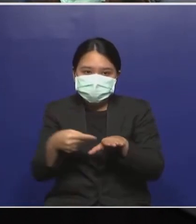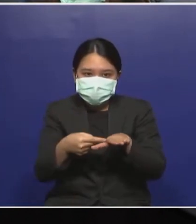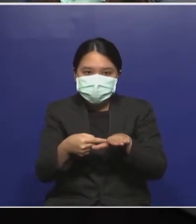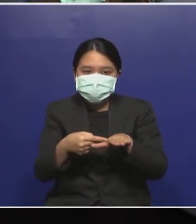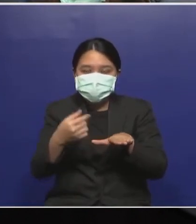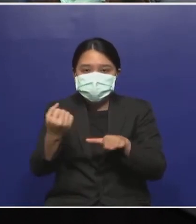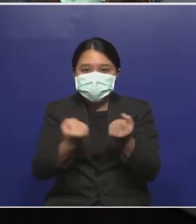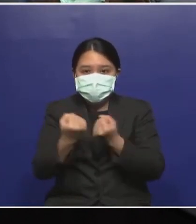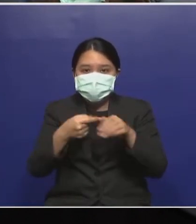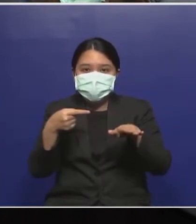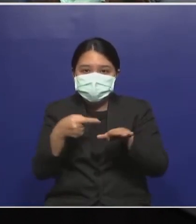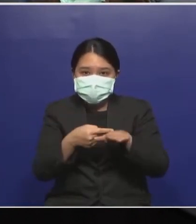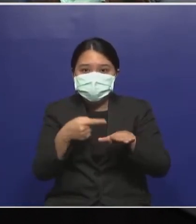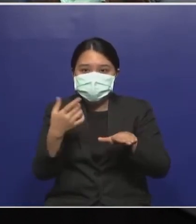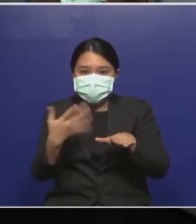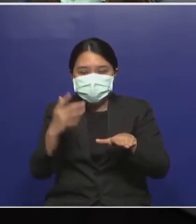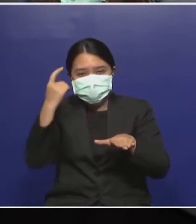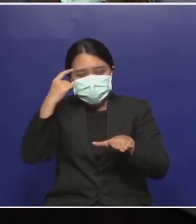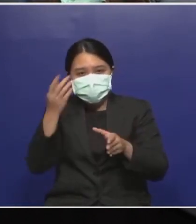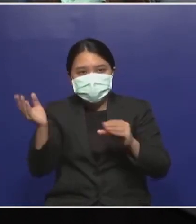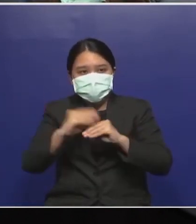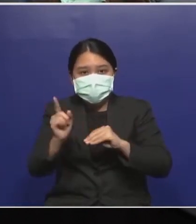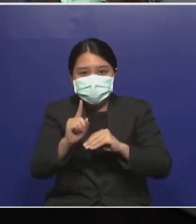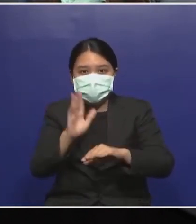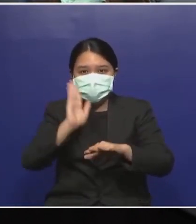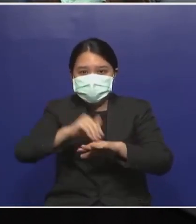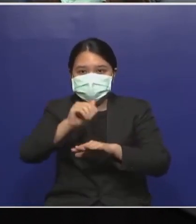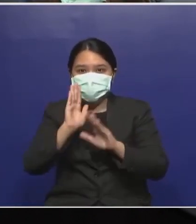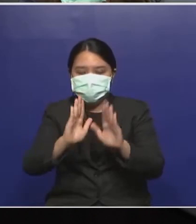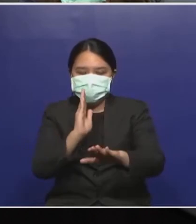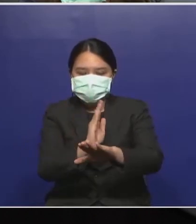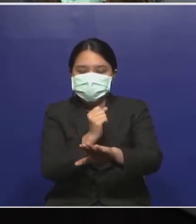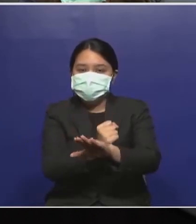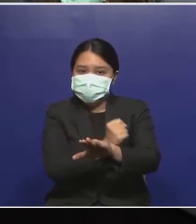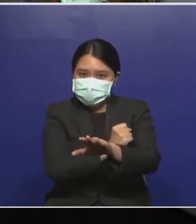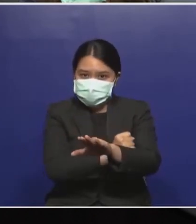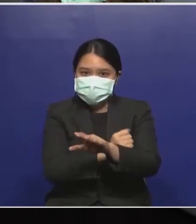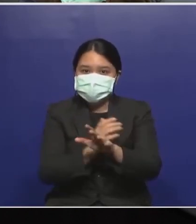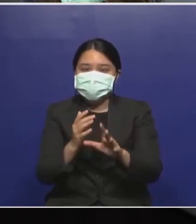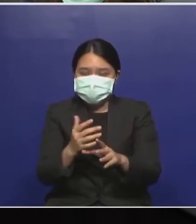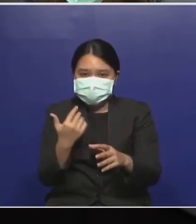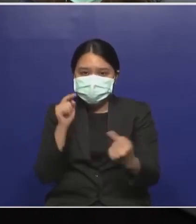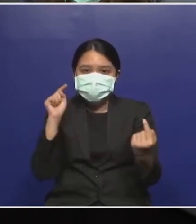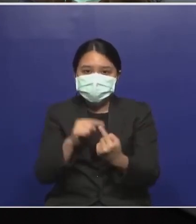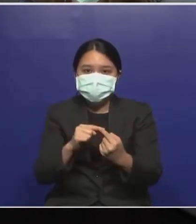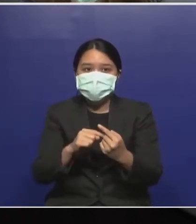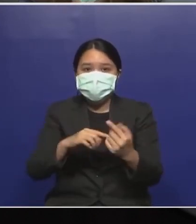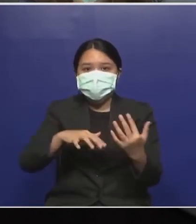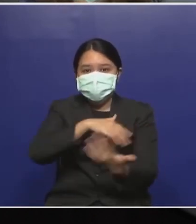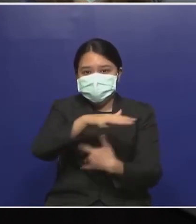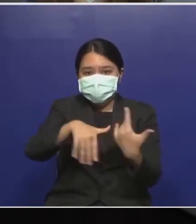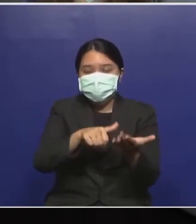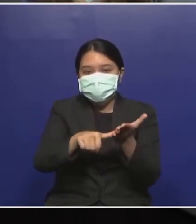มากขึ้นการพัฒนาทัษักของแงงานกจะเพิ่มขึ้นไปด้วยเป็การฟ้นฟูสิ่แดล้อมและเปนการแ้ไปัหาเศรษฐกิไปพ้อมกัน